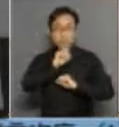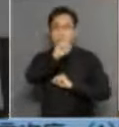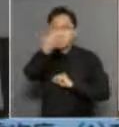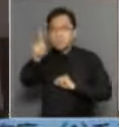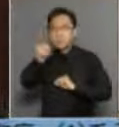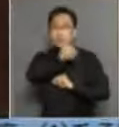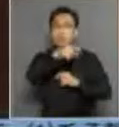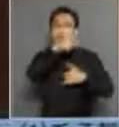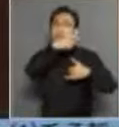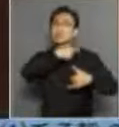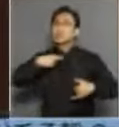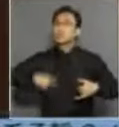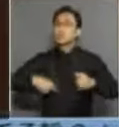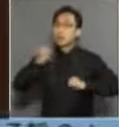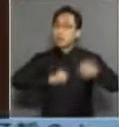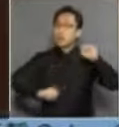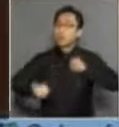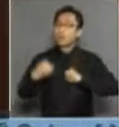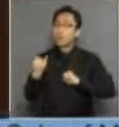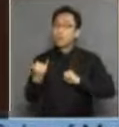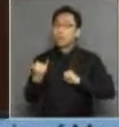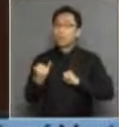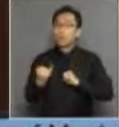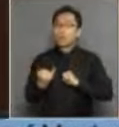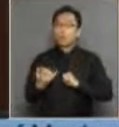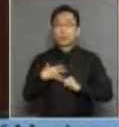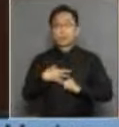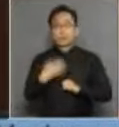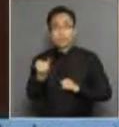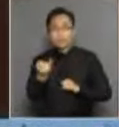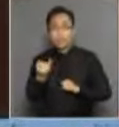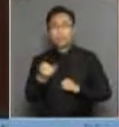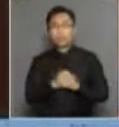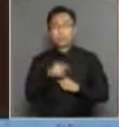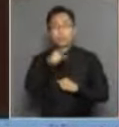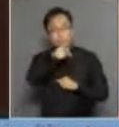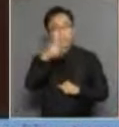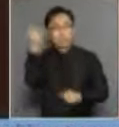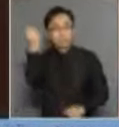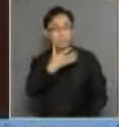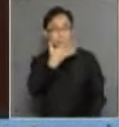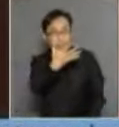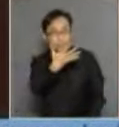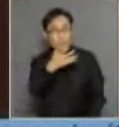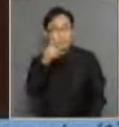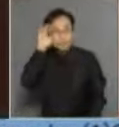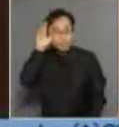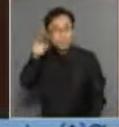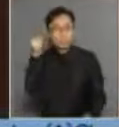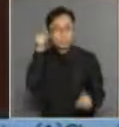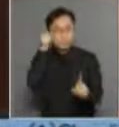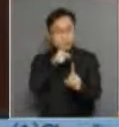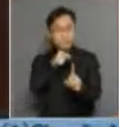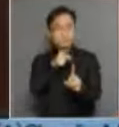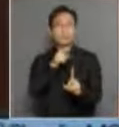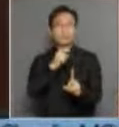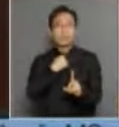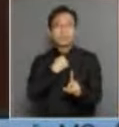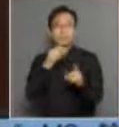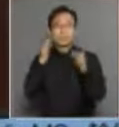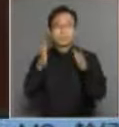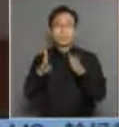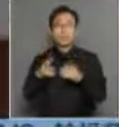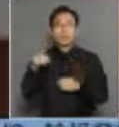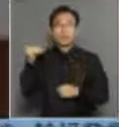為，或者對其他人有啲行為，好睇唔過眼。 第五次發言，所以同 明白，盡量簡短。我係講嗰個言論自